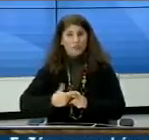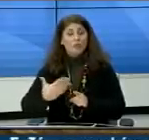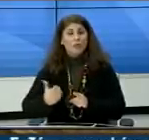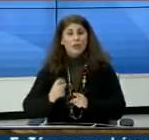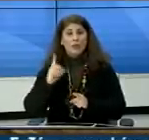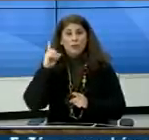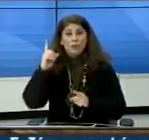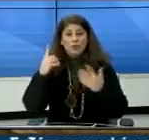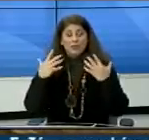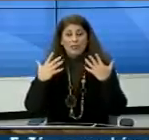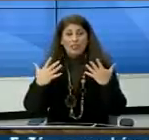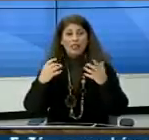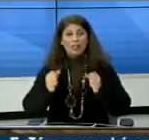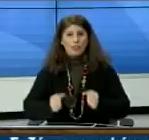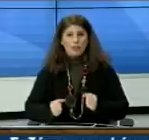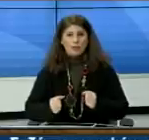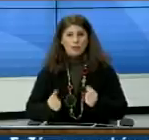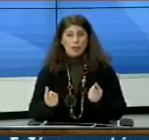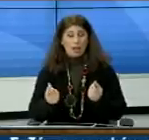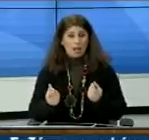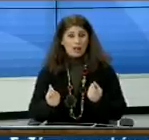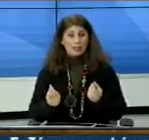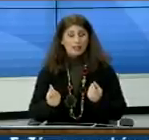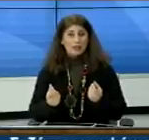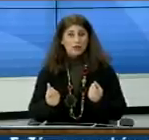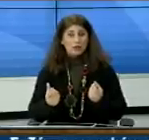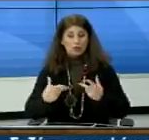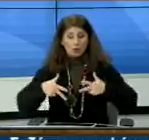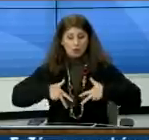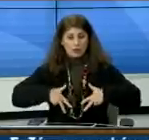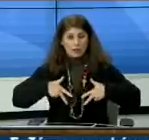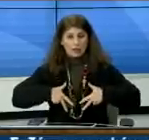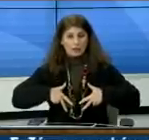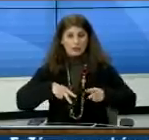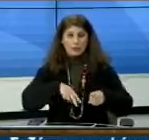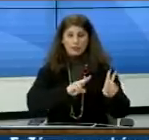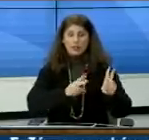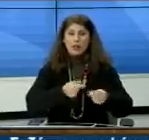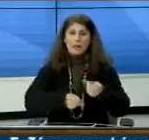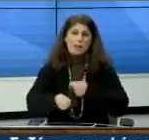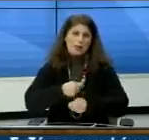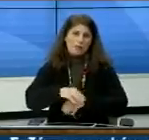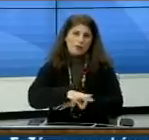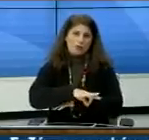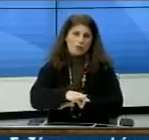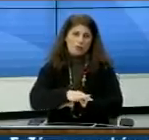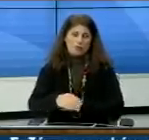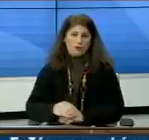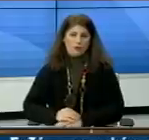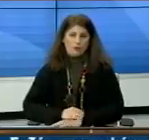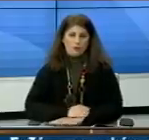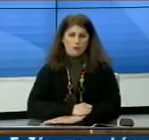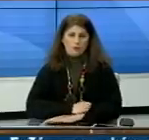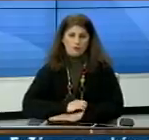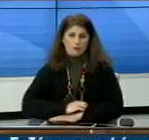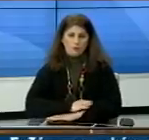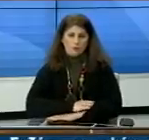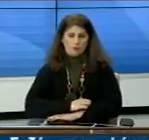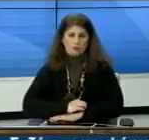στην πρώτη δεκάδα των ελκυστικότερων χωρών για την υλοποίηση επιχειρηματικών σχεδίων. Και